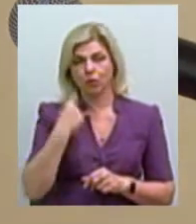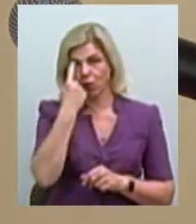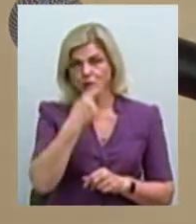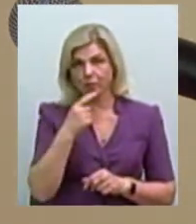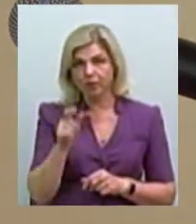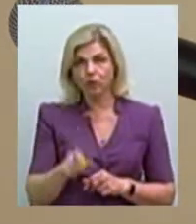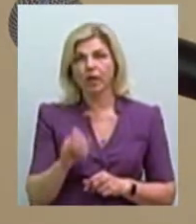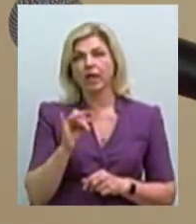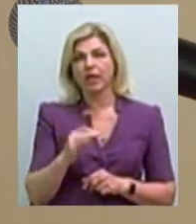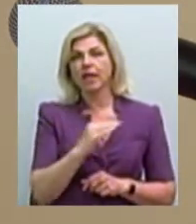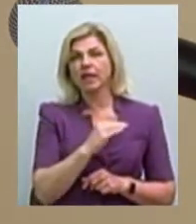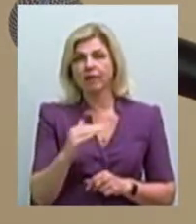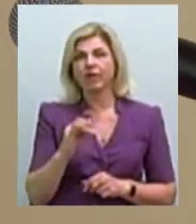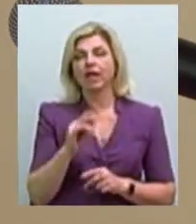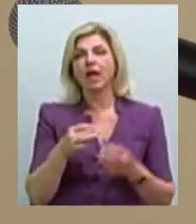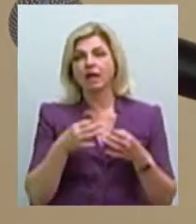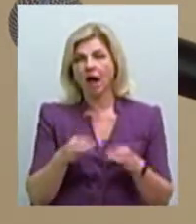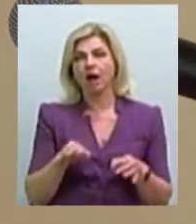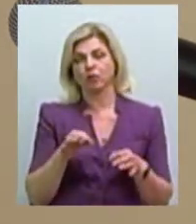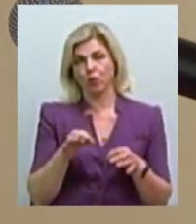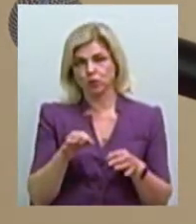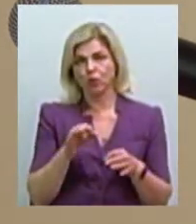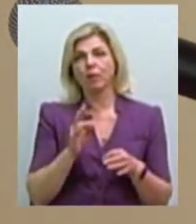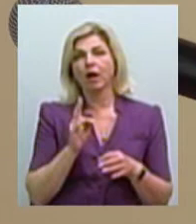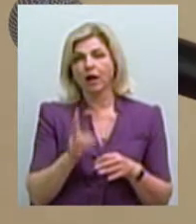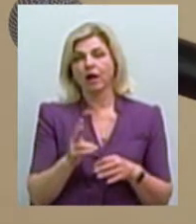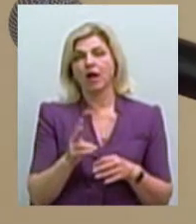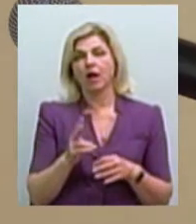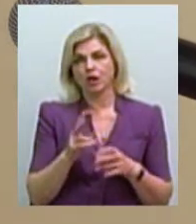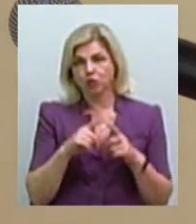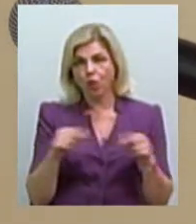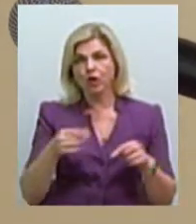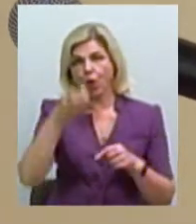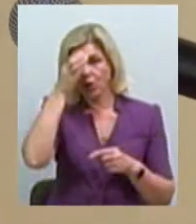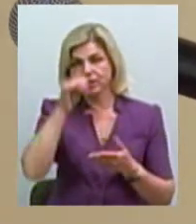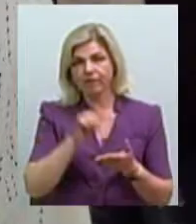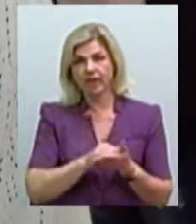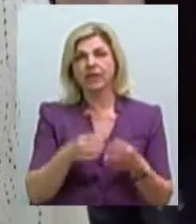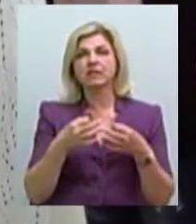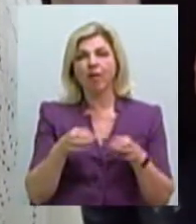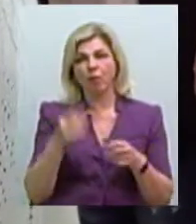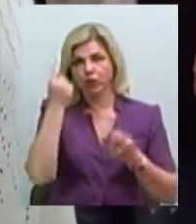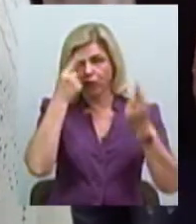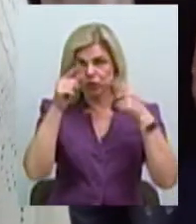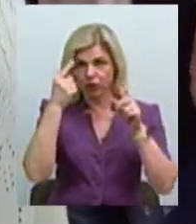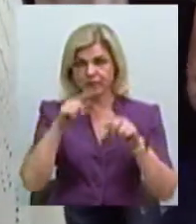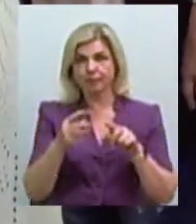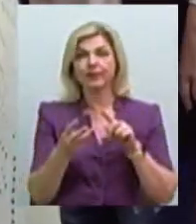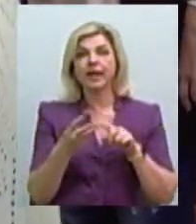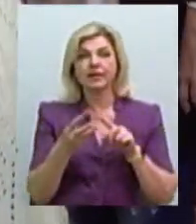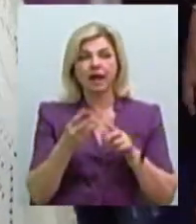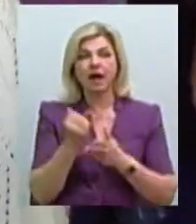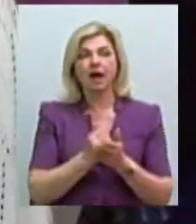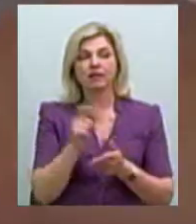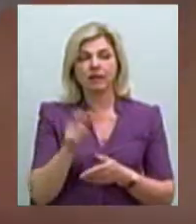особистості, рівний і реальний доступ усіх дітей до послуг позашкільної освіти, свобода творчості. Третьою кандидаткою